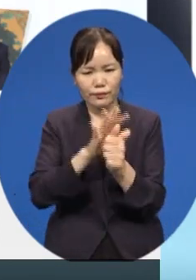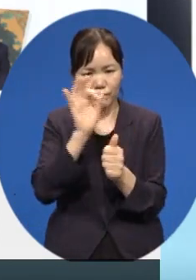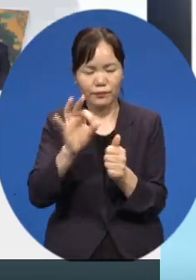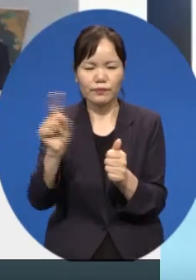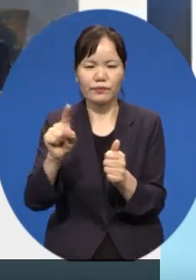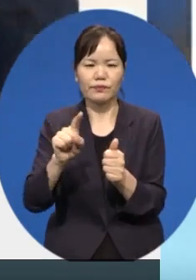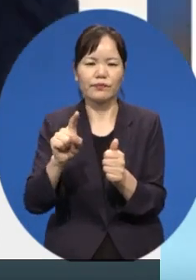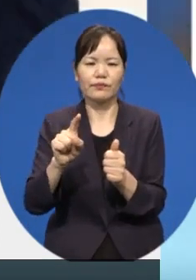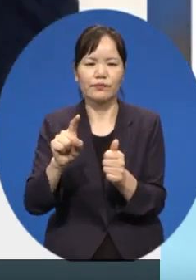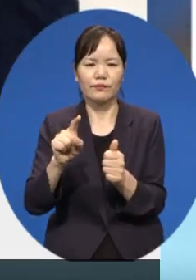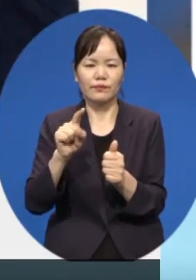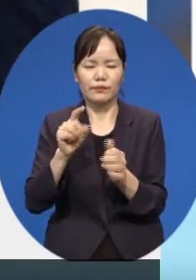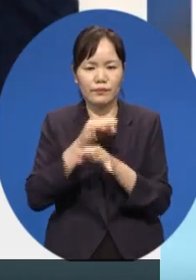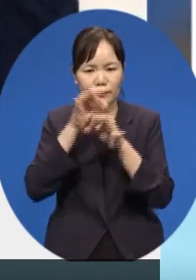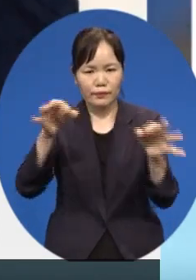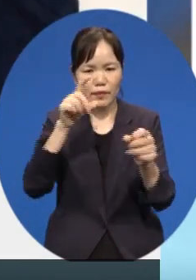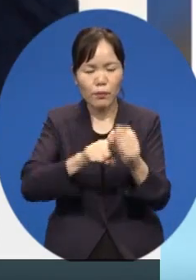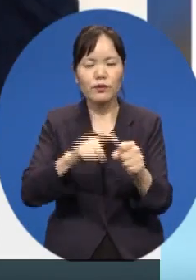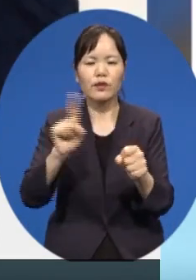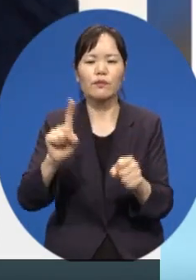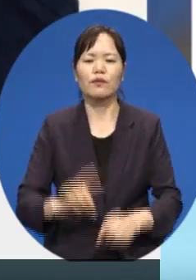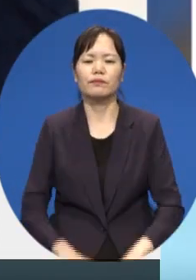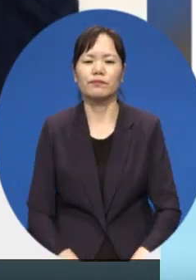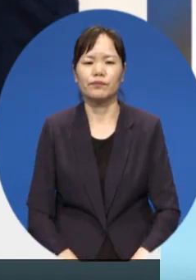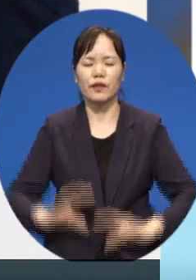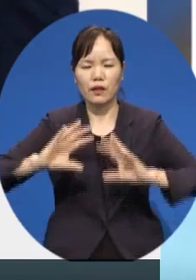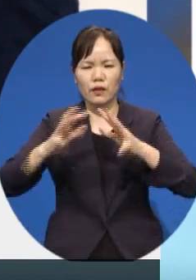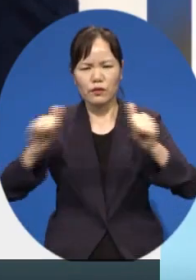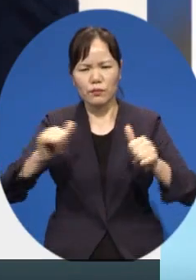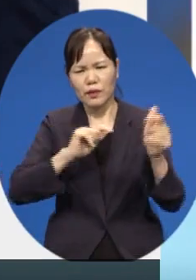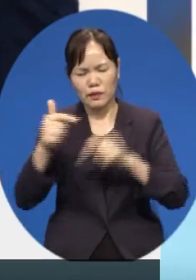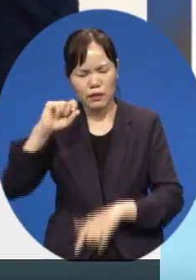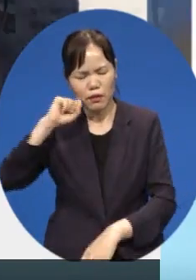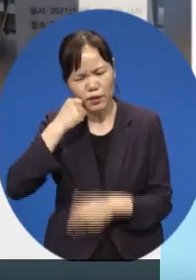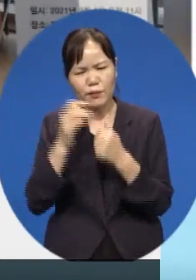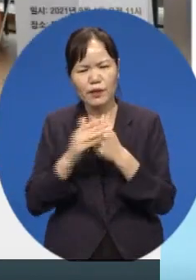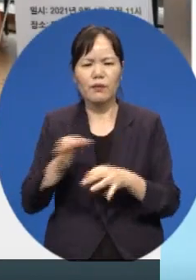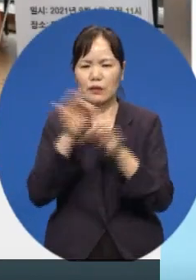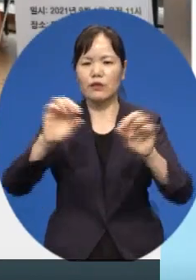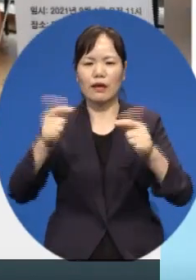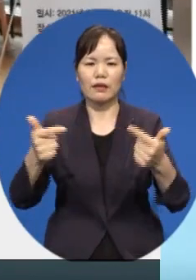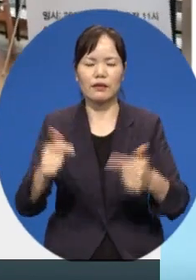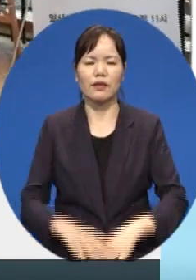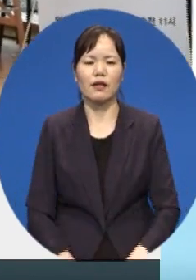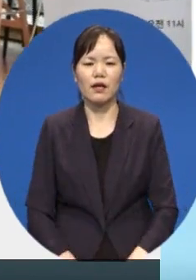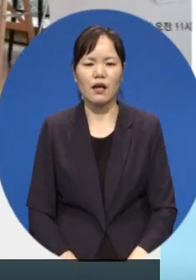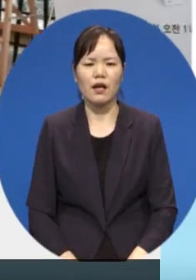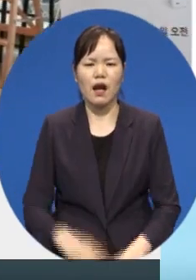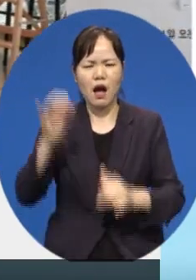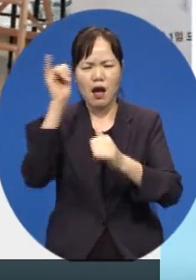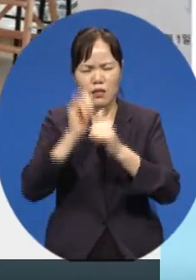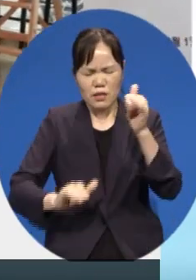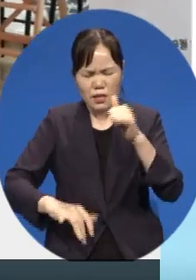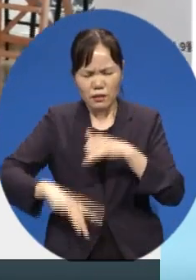전 국민 재난지원금이 당시에 나왔던 취지가 뭐냐 하면 이게 국민들이 어려워서 준 게 아닙니다. 국민들도 다 알아요. 사상